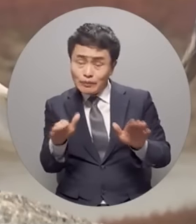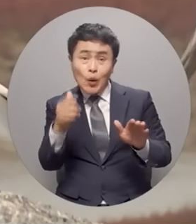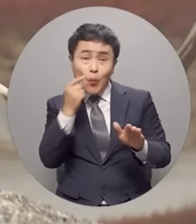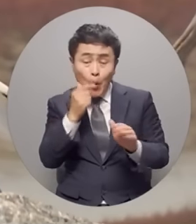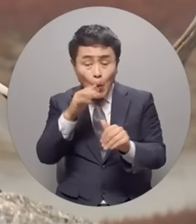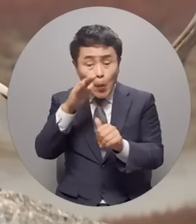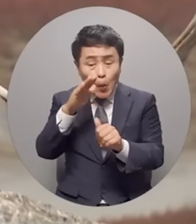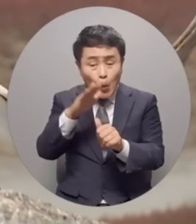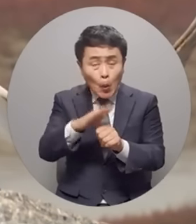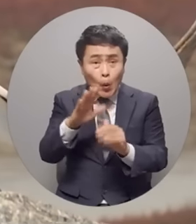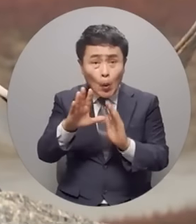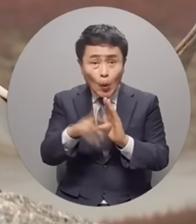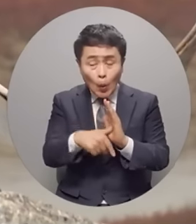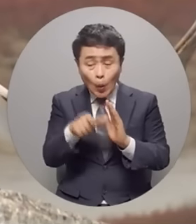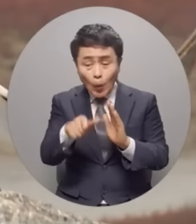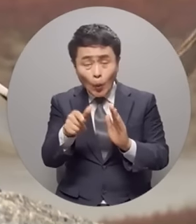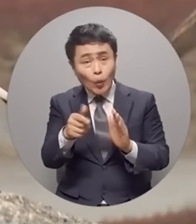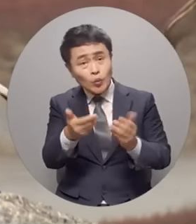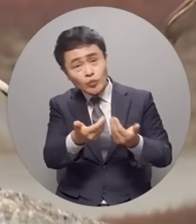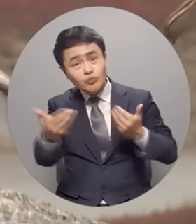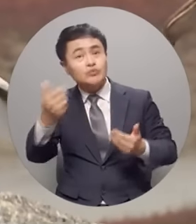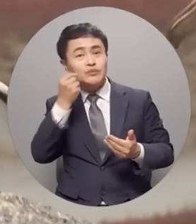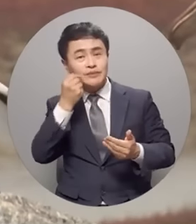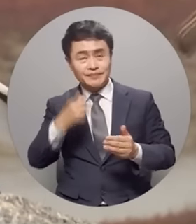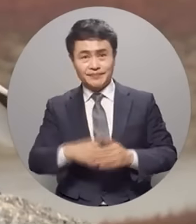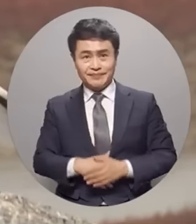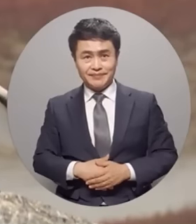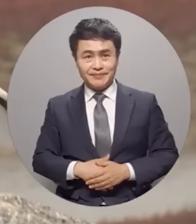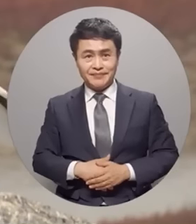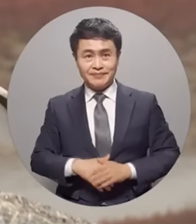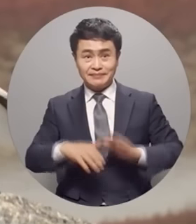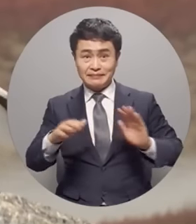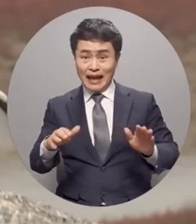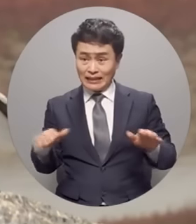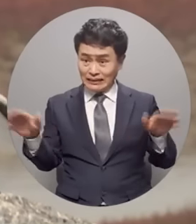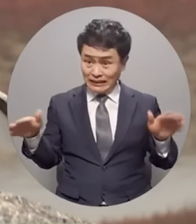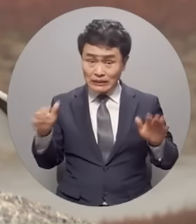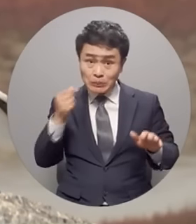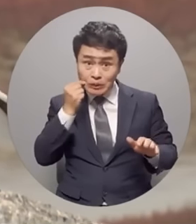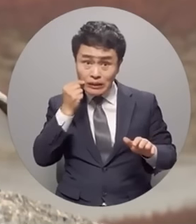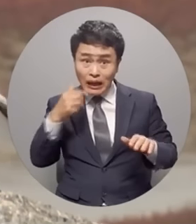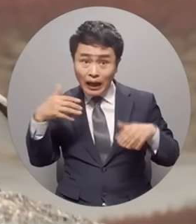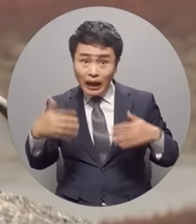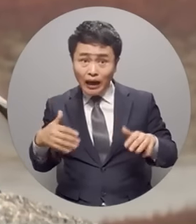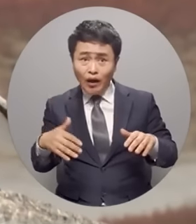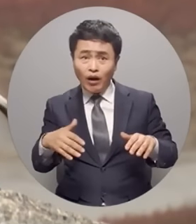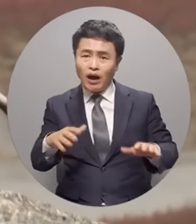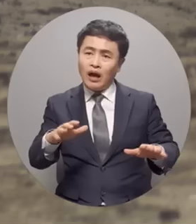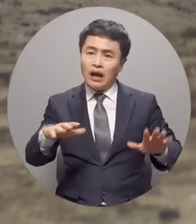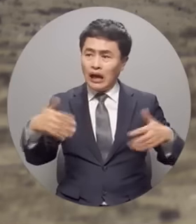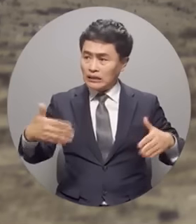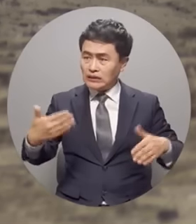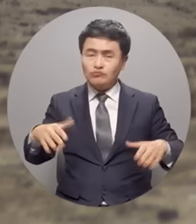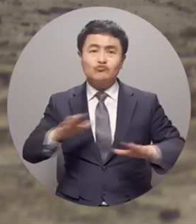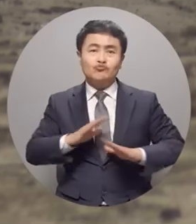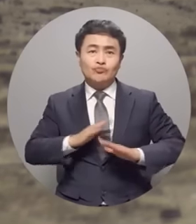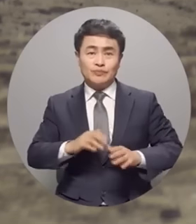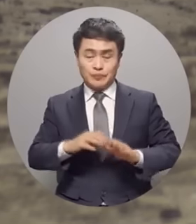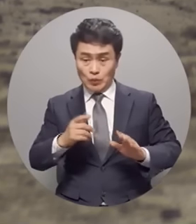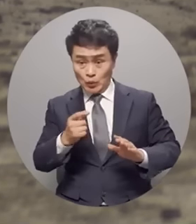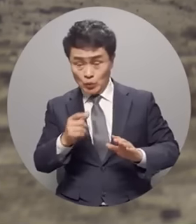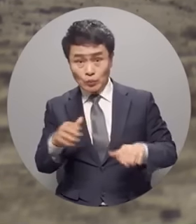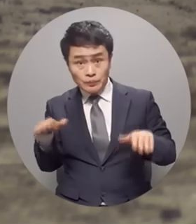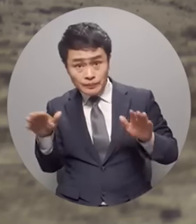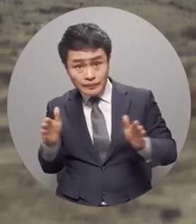어린 새들이 둥지를 떠나지 못하고 있습니다. 아직 날지 못하는 거죠, 쟤네들은? 네, 좀 두려운 거죠. 조금씩